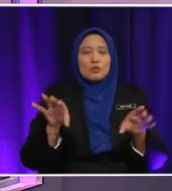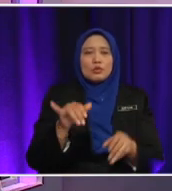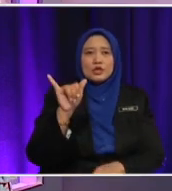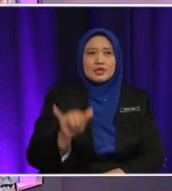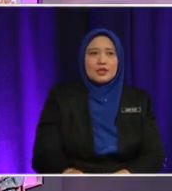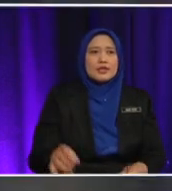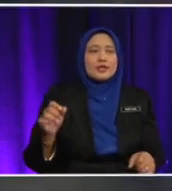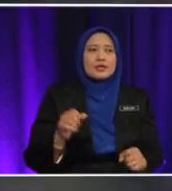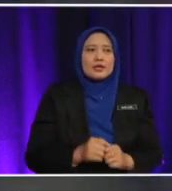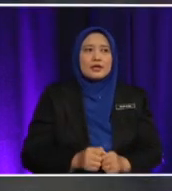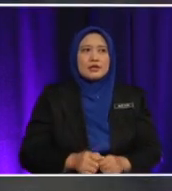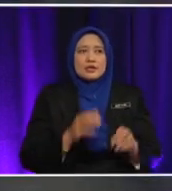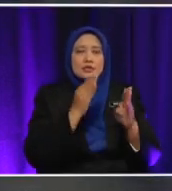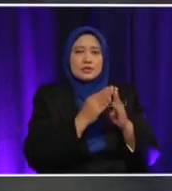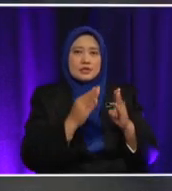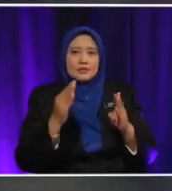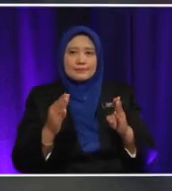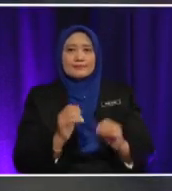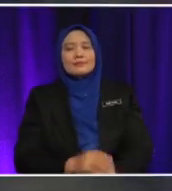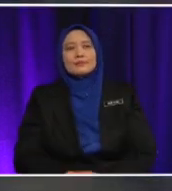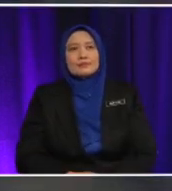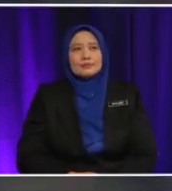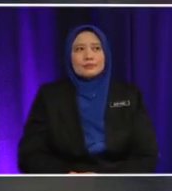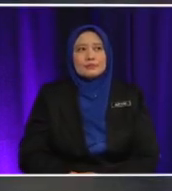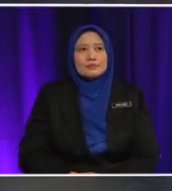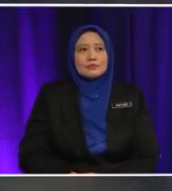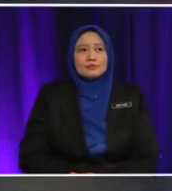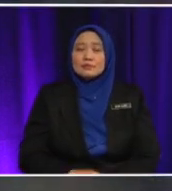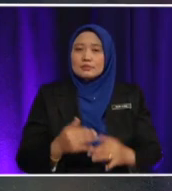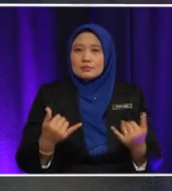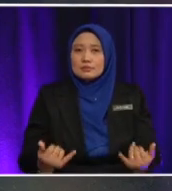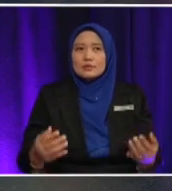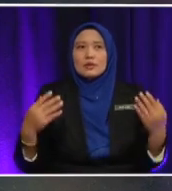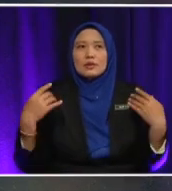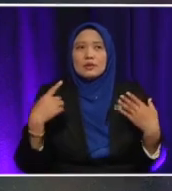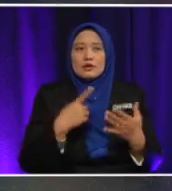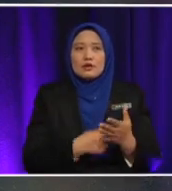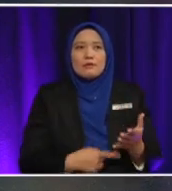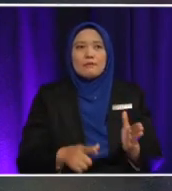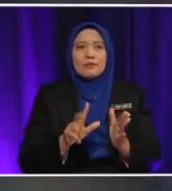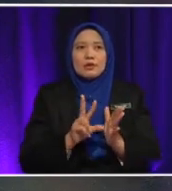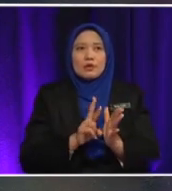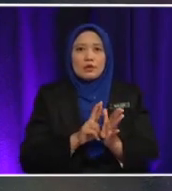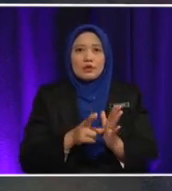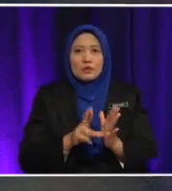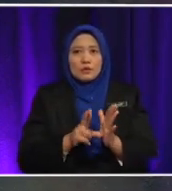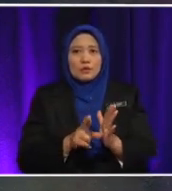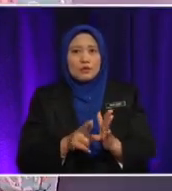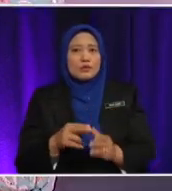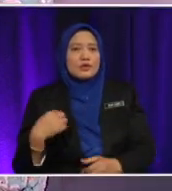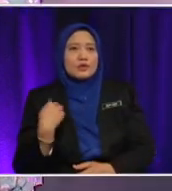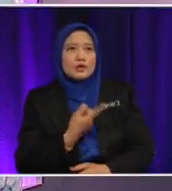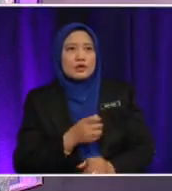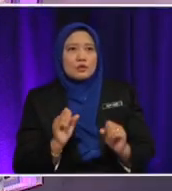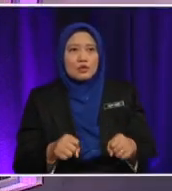Oke jago jadi untuk kali ini apakah sedikit kesimpulan apa yang kita telah belajar tadi kesimpulannya